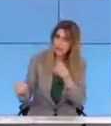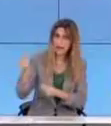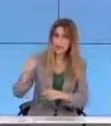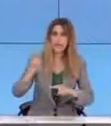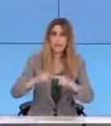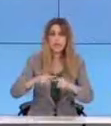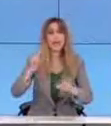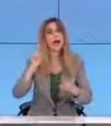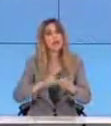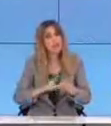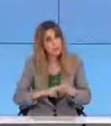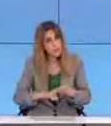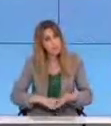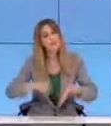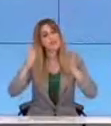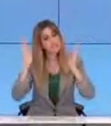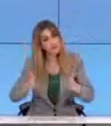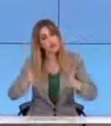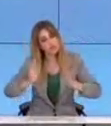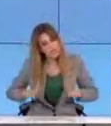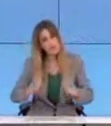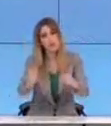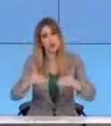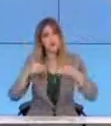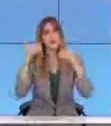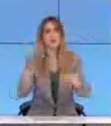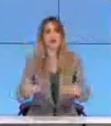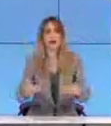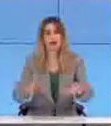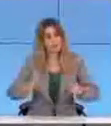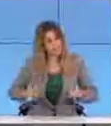μπροστά. Και θα προχωρήσει μπροστά. Σας ευχαριστώ θερμά.